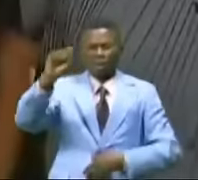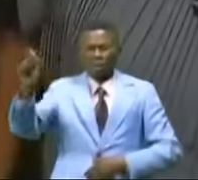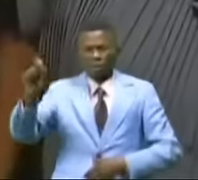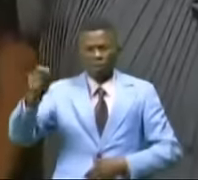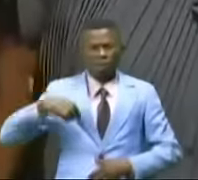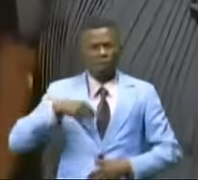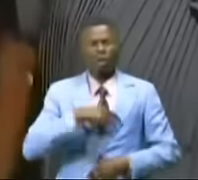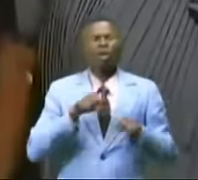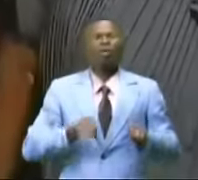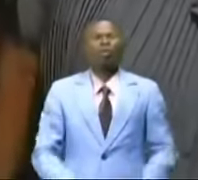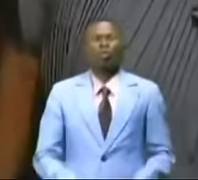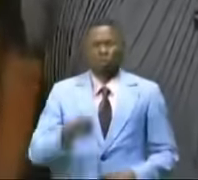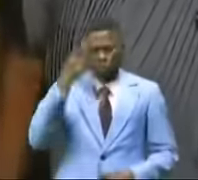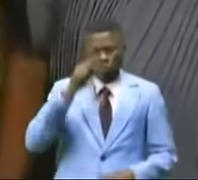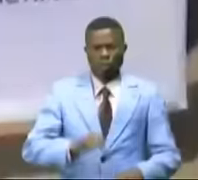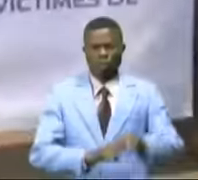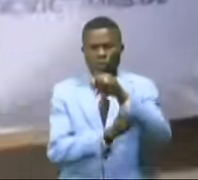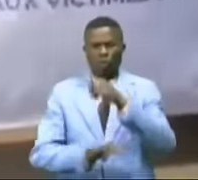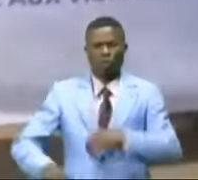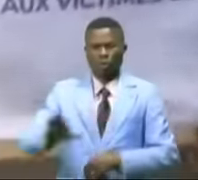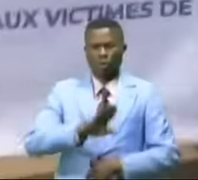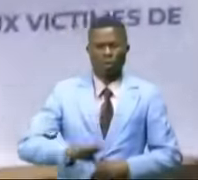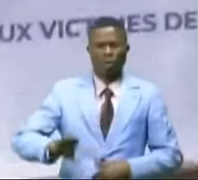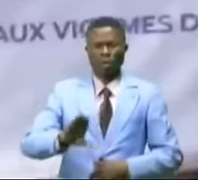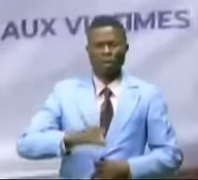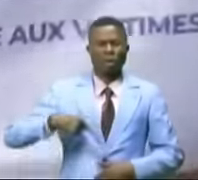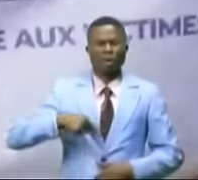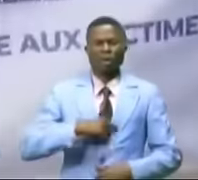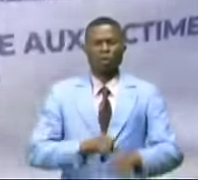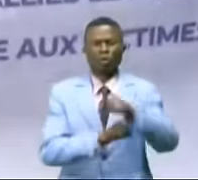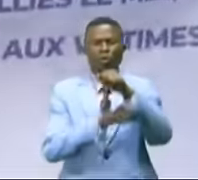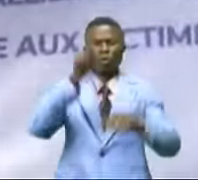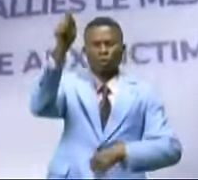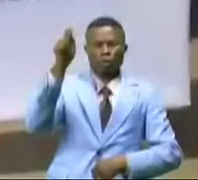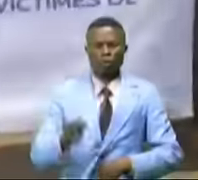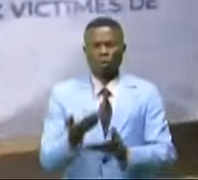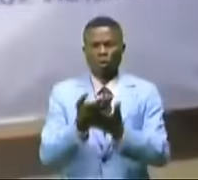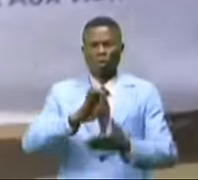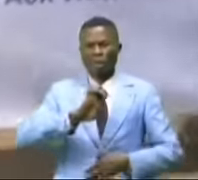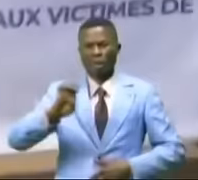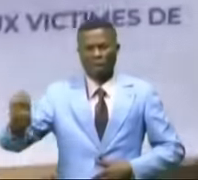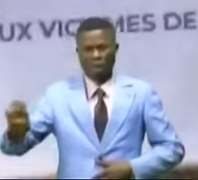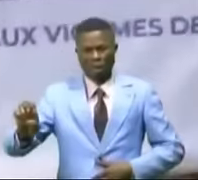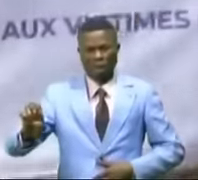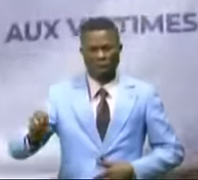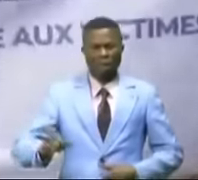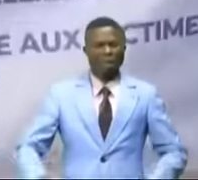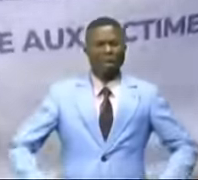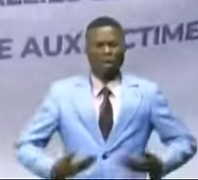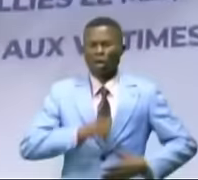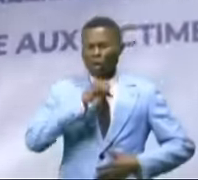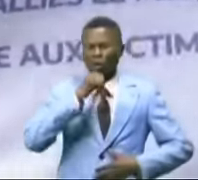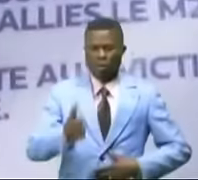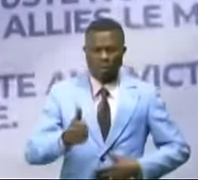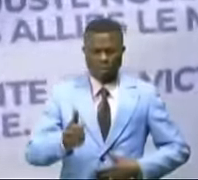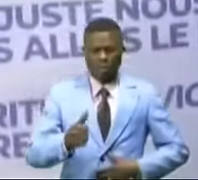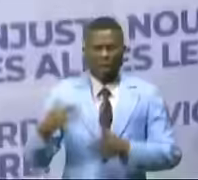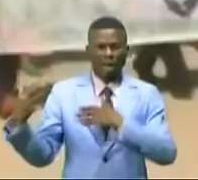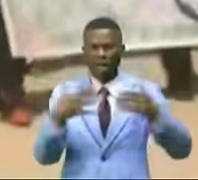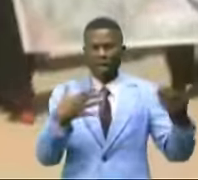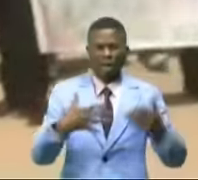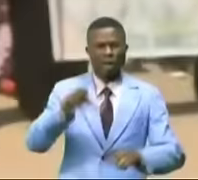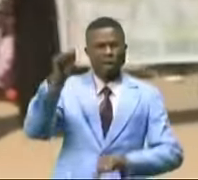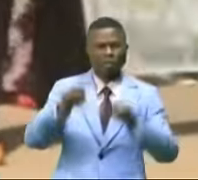Nous mourons pour la patrie, nous soutenons nos militaires engagés au front à l'Est de la RDC, condamnons la guerre injuste nous imposée par les